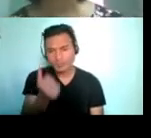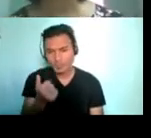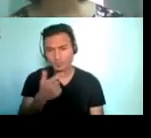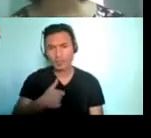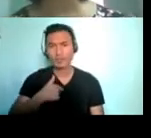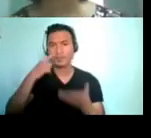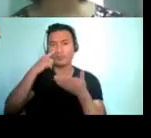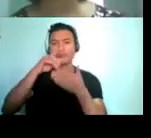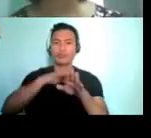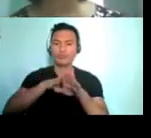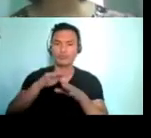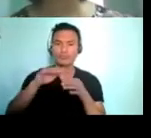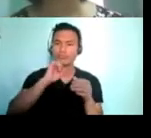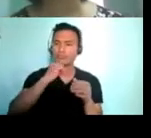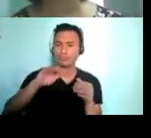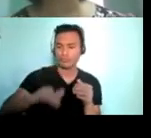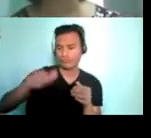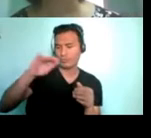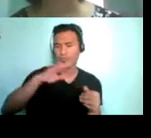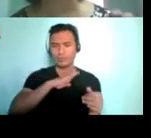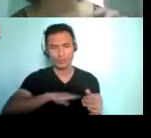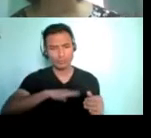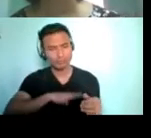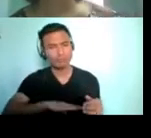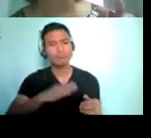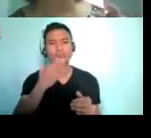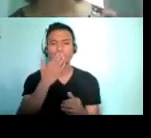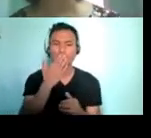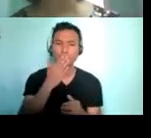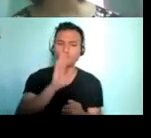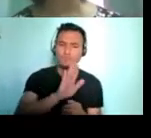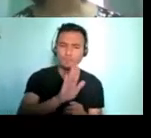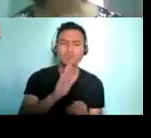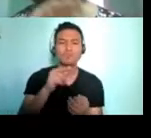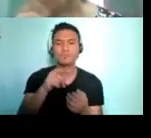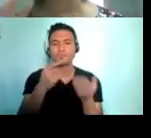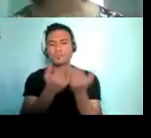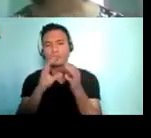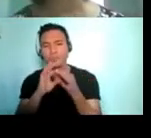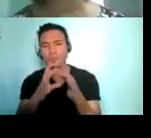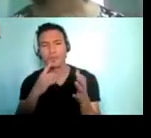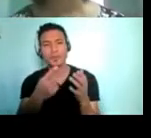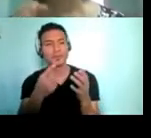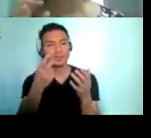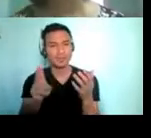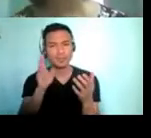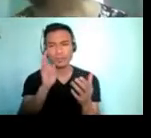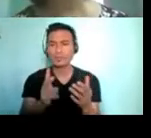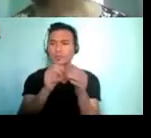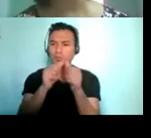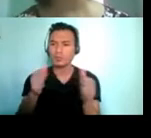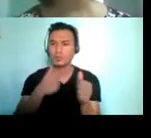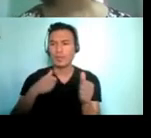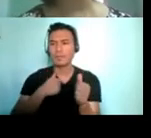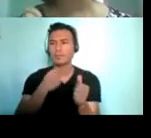हामी छोरीहरू सानै हुँदादेखि ए सहेर बस चुप लाग यो गर त्यो र गर भनेर जुन हामीलाई निर्देशन दिएको थियो त्यसैलाई नै हामी